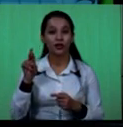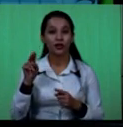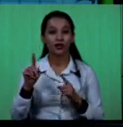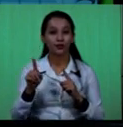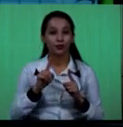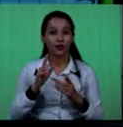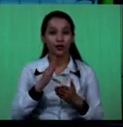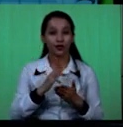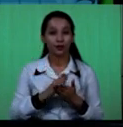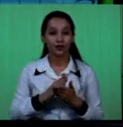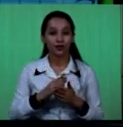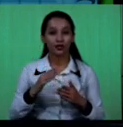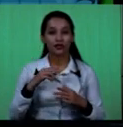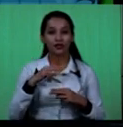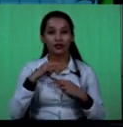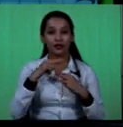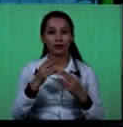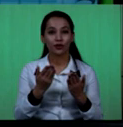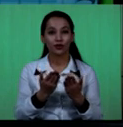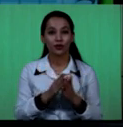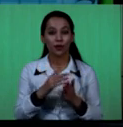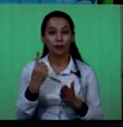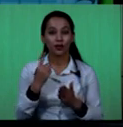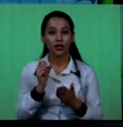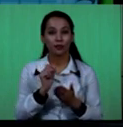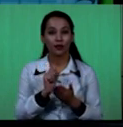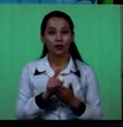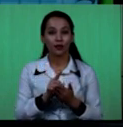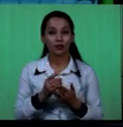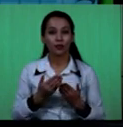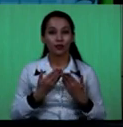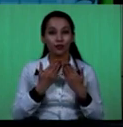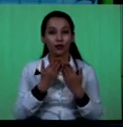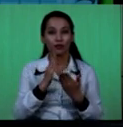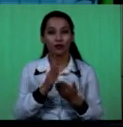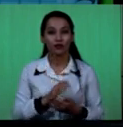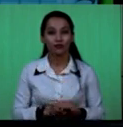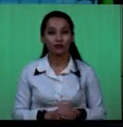suhbatlashamiz. Diqqat bilan darslikdagi birinchi topshiriqni o'qiyman.